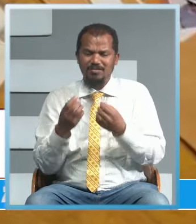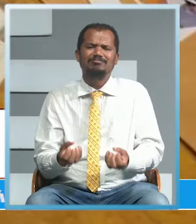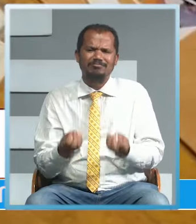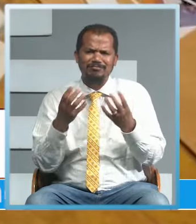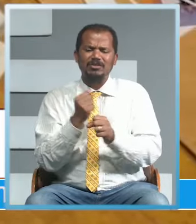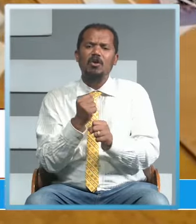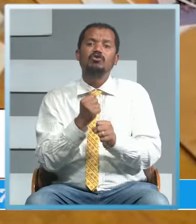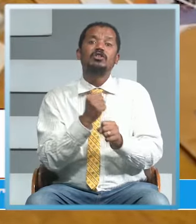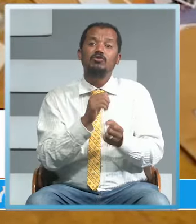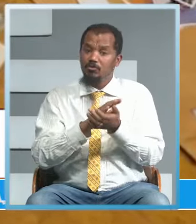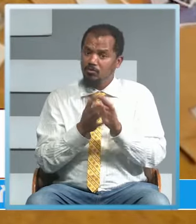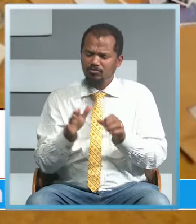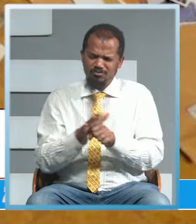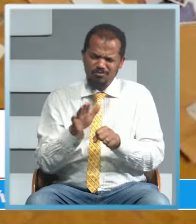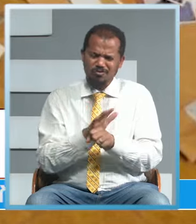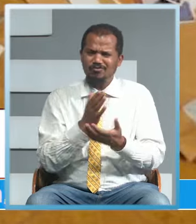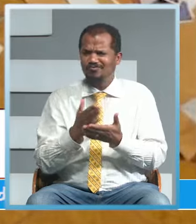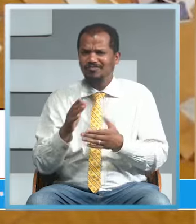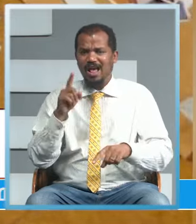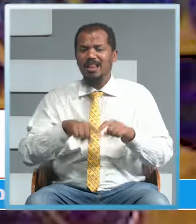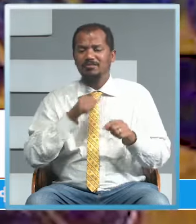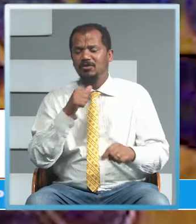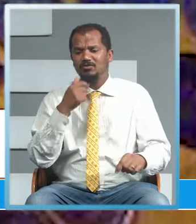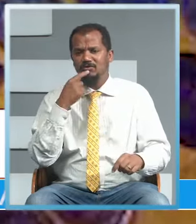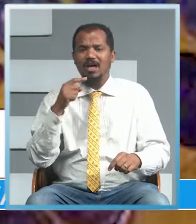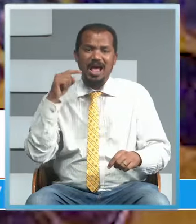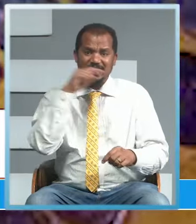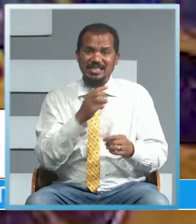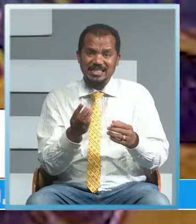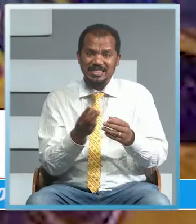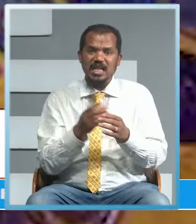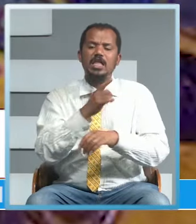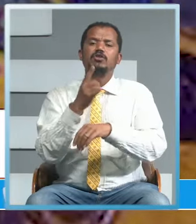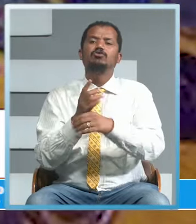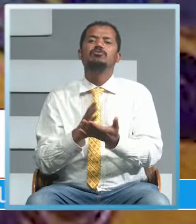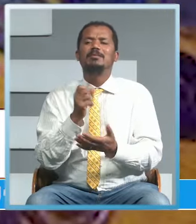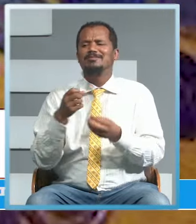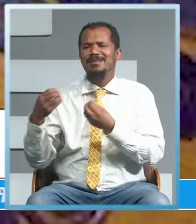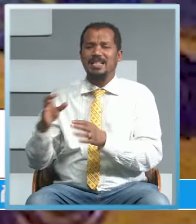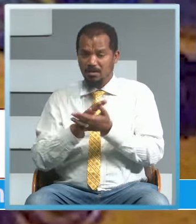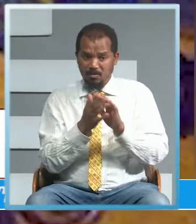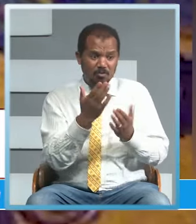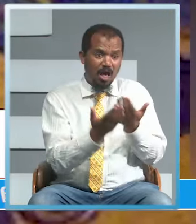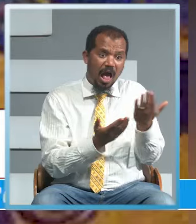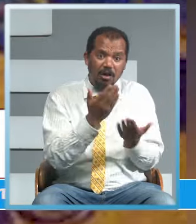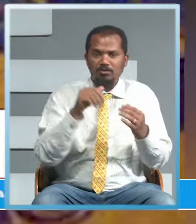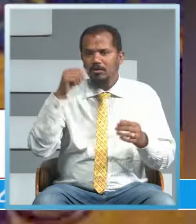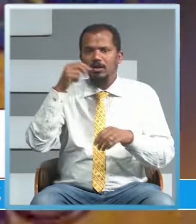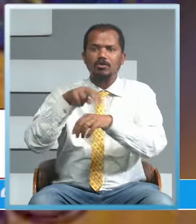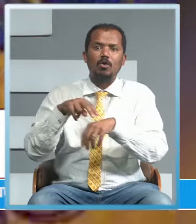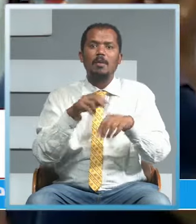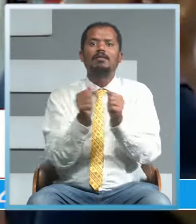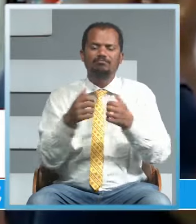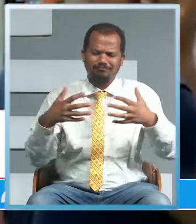ለመቆጣጠር በርካታ ስራዎች እየተሰሩ ቢሆንም ሙሉ ለሙሉ መቅረፍ አለመቻሉን ተናግረዋል። ሐሰተኛ ሰነድ የዜጎችን መብት የሚያሳጣ በመሆኑ አገልግሎቱ